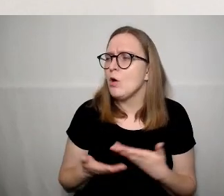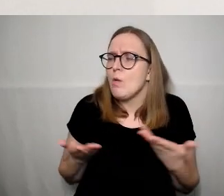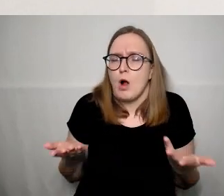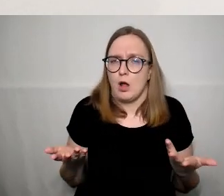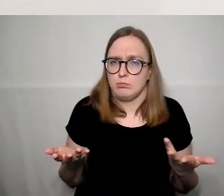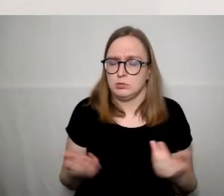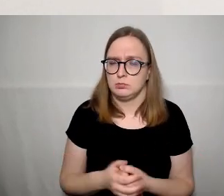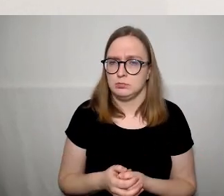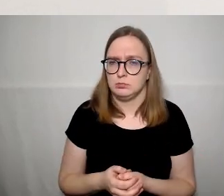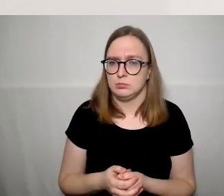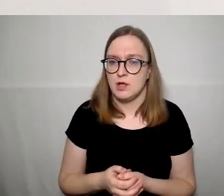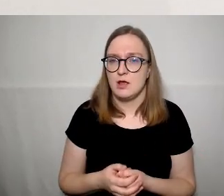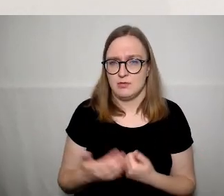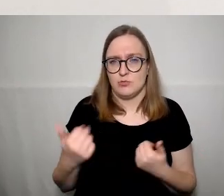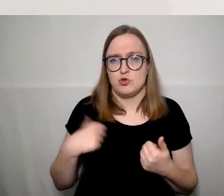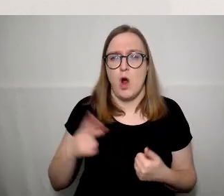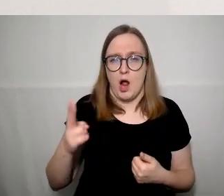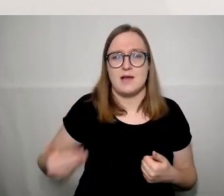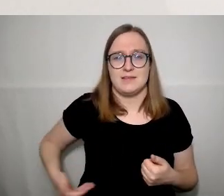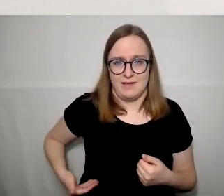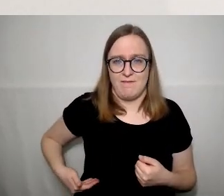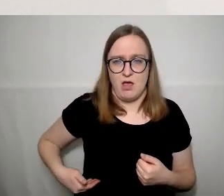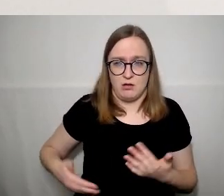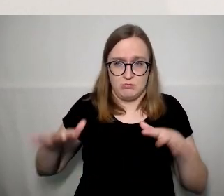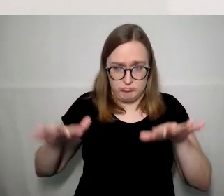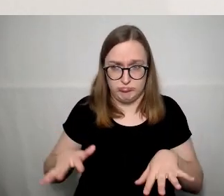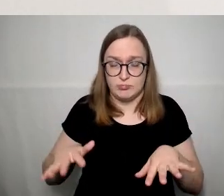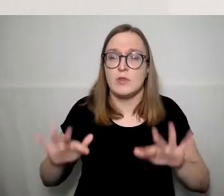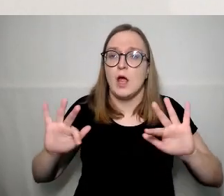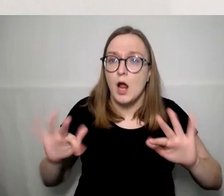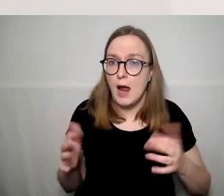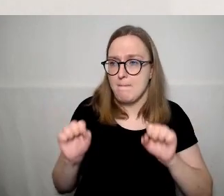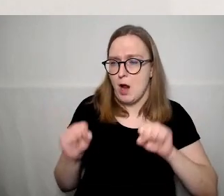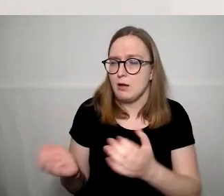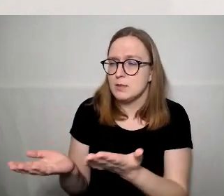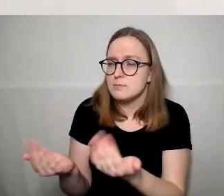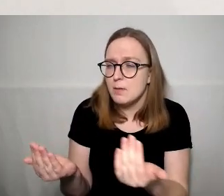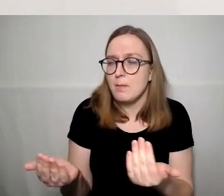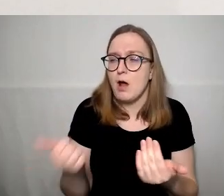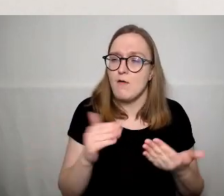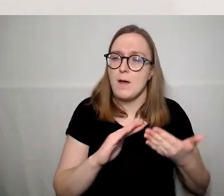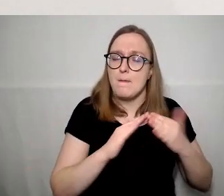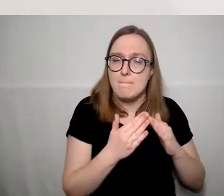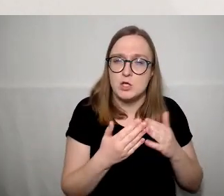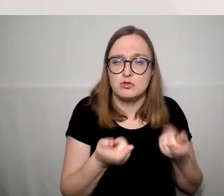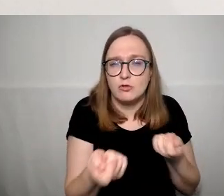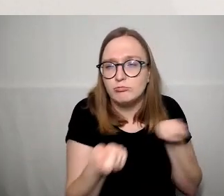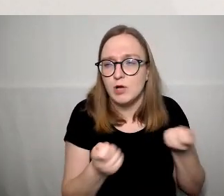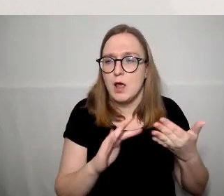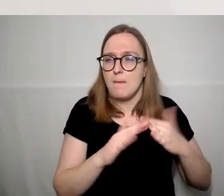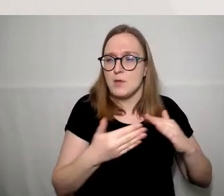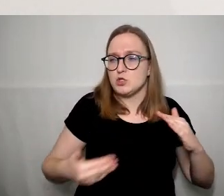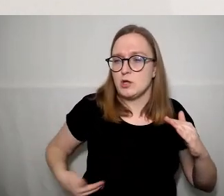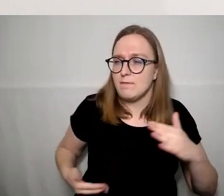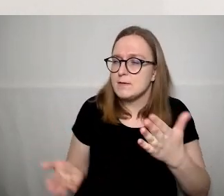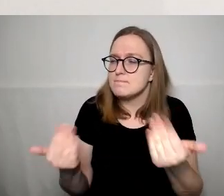įgalinsite vietos gyventojus dalyvauti miesto gyvenime ir miesto valdyme gal labiau?